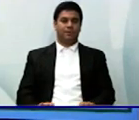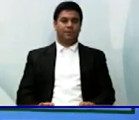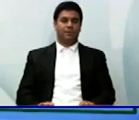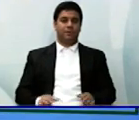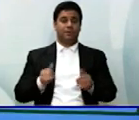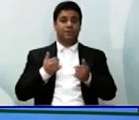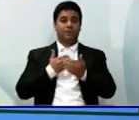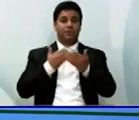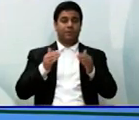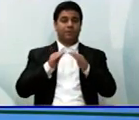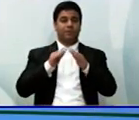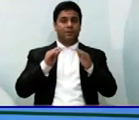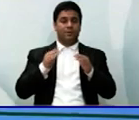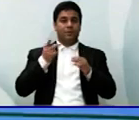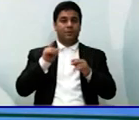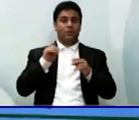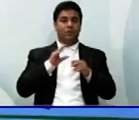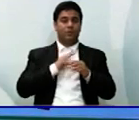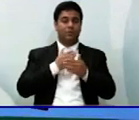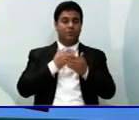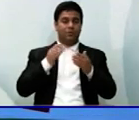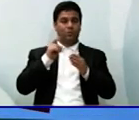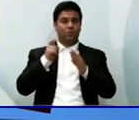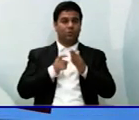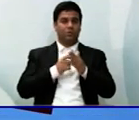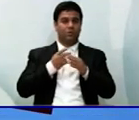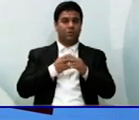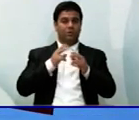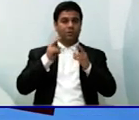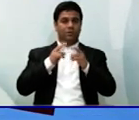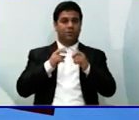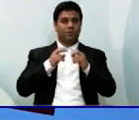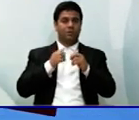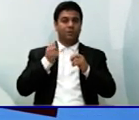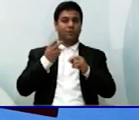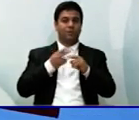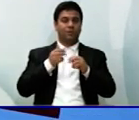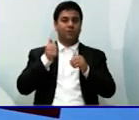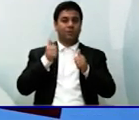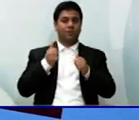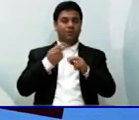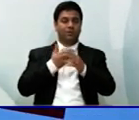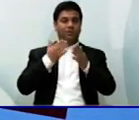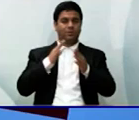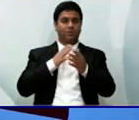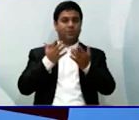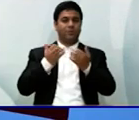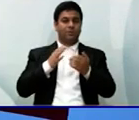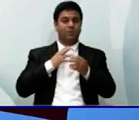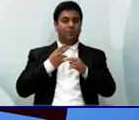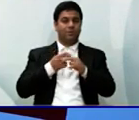А теперь, ребята, для того, чтобы узнать, проверить, насколько хорошо вы восприняли